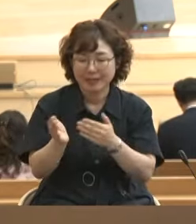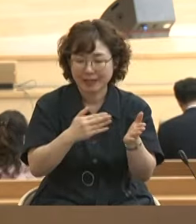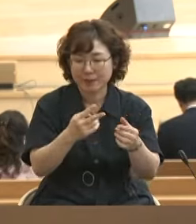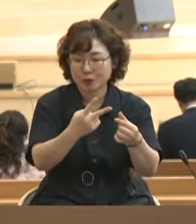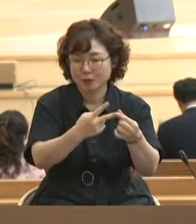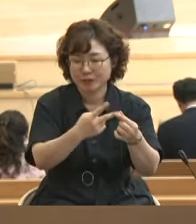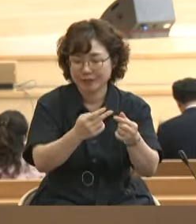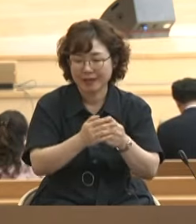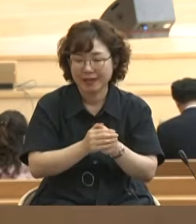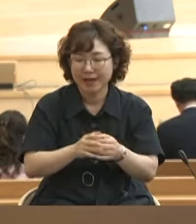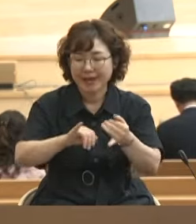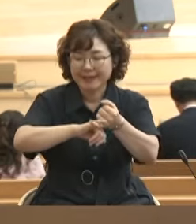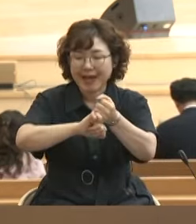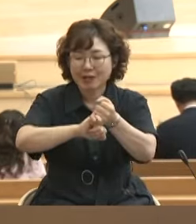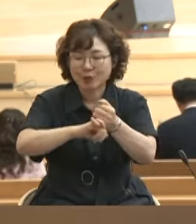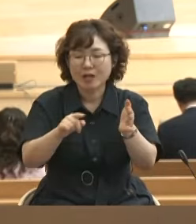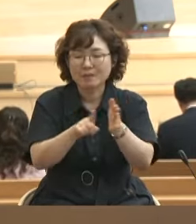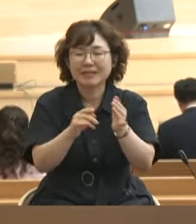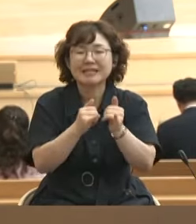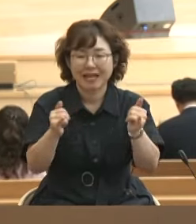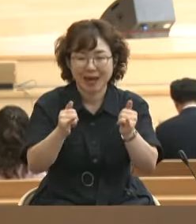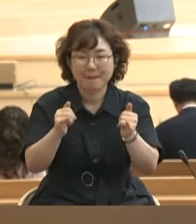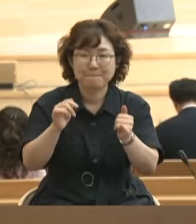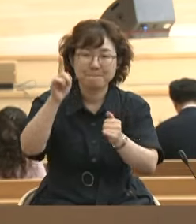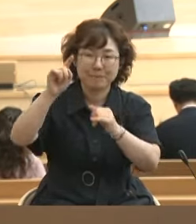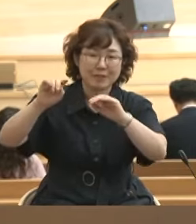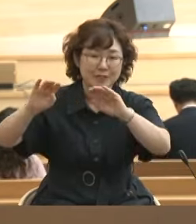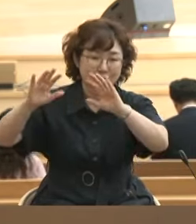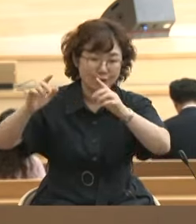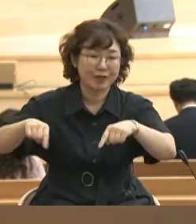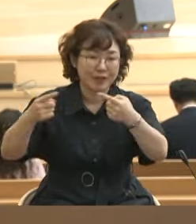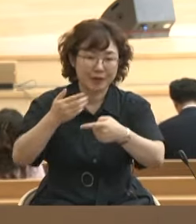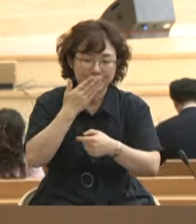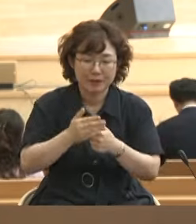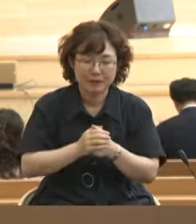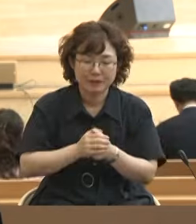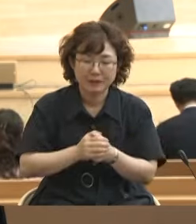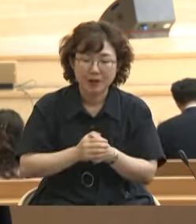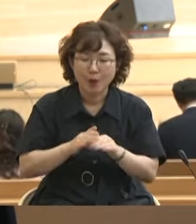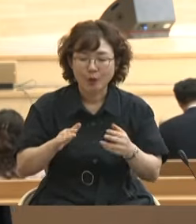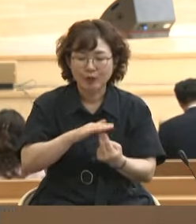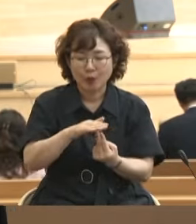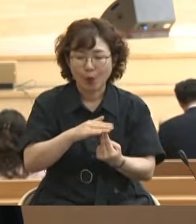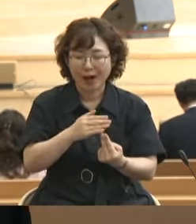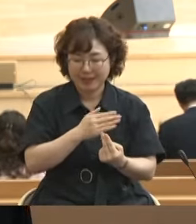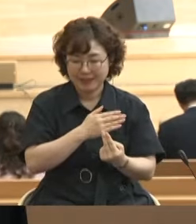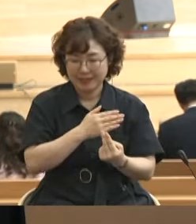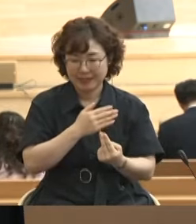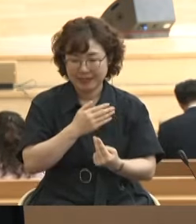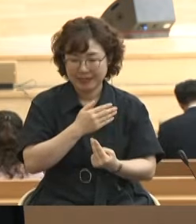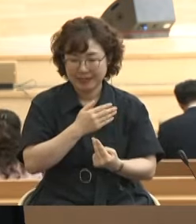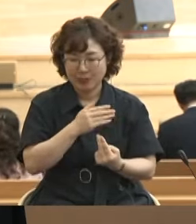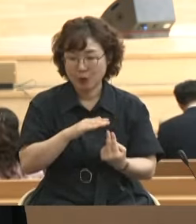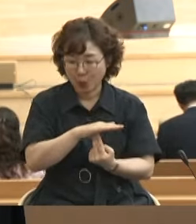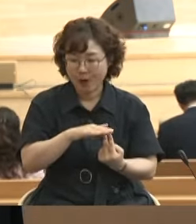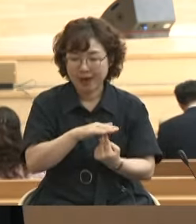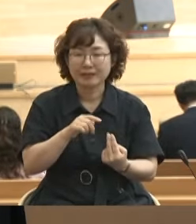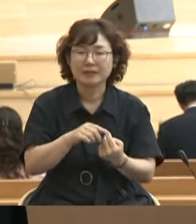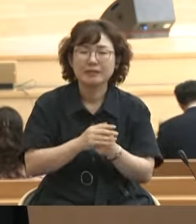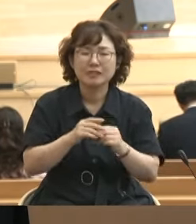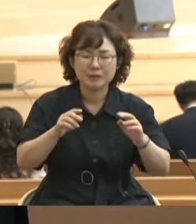하십시다. 약속을 믿어야 한다. 약속을 믿어야 한다. 오늘 요한은요 계시록을 마치면서, 아니 성경